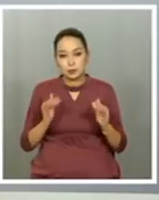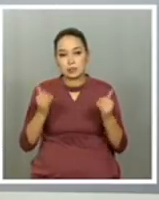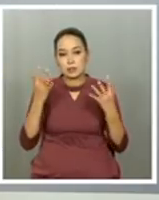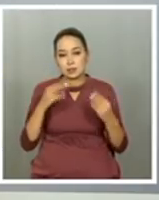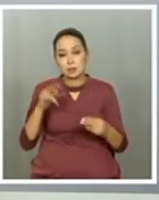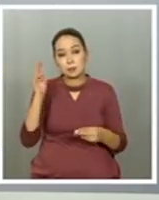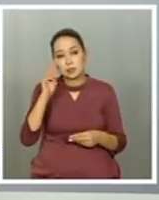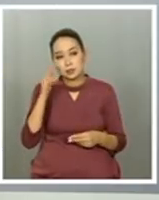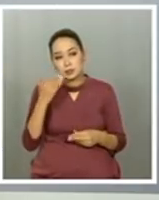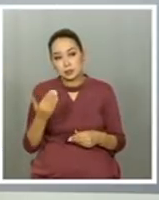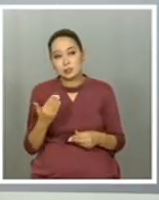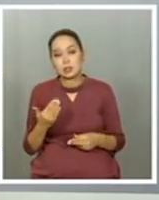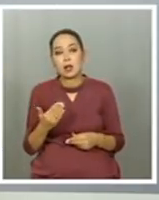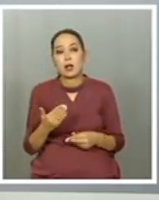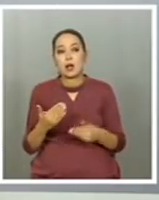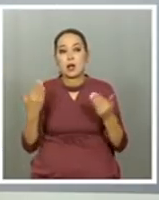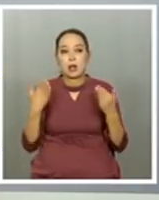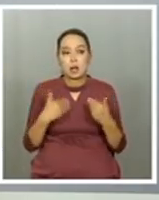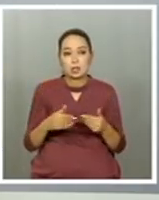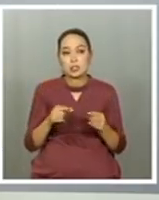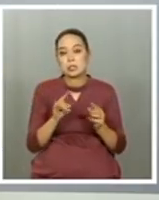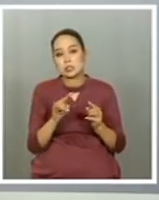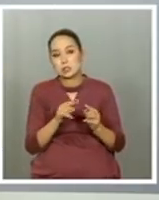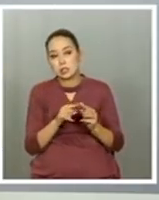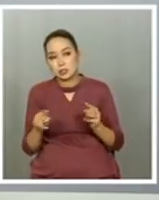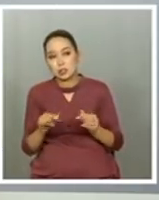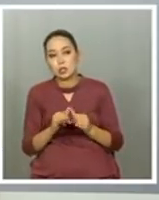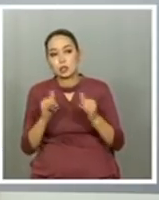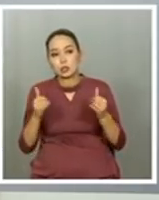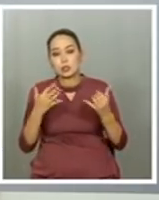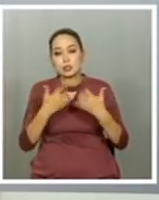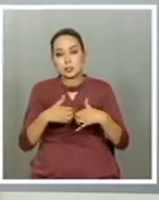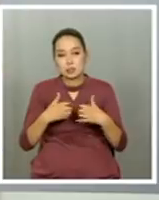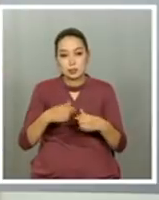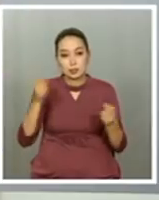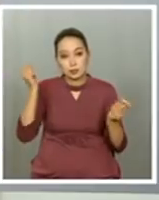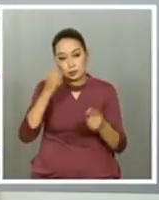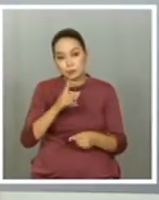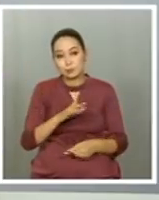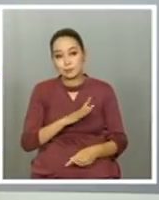сіздер органеллалардың сызықтық ұлғайуын есептеуді түсіндіңіздер.